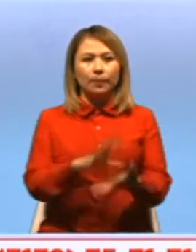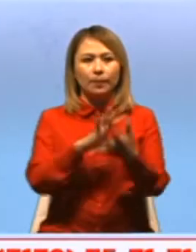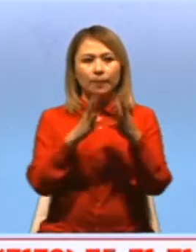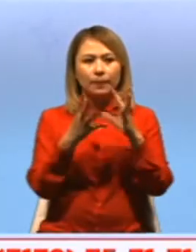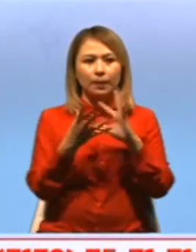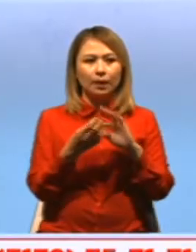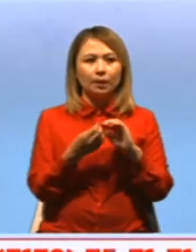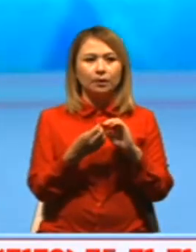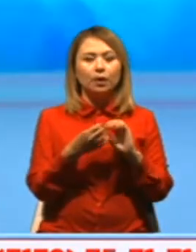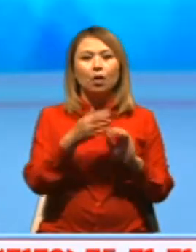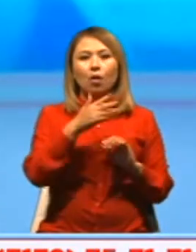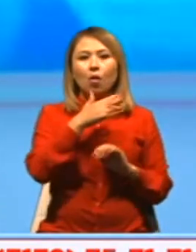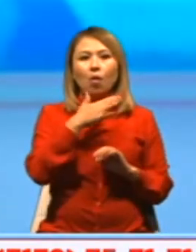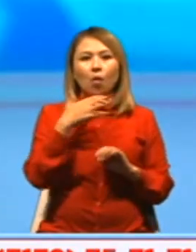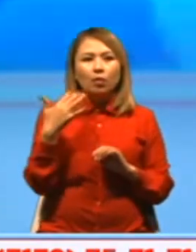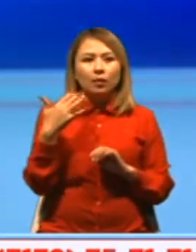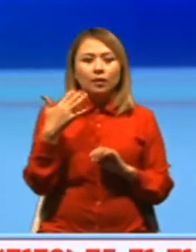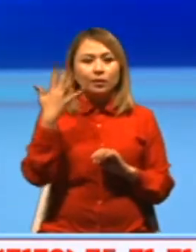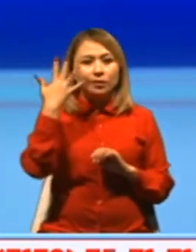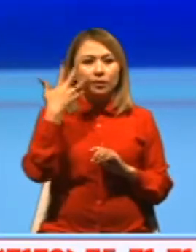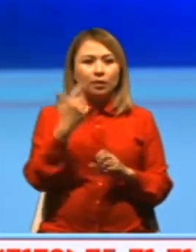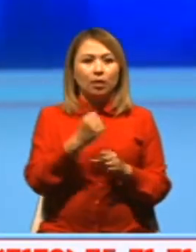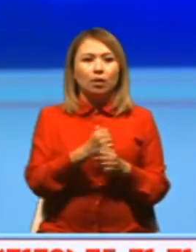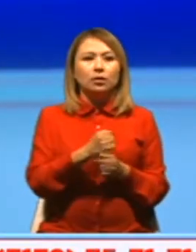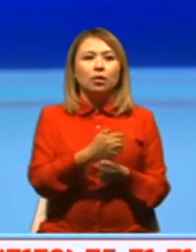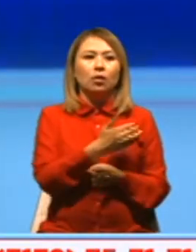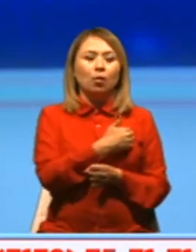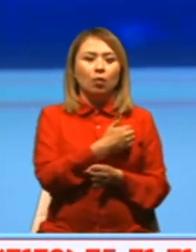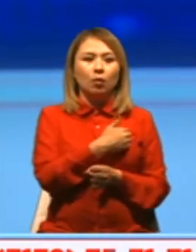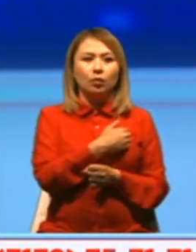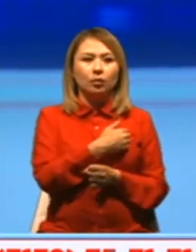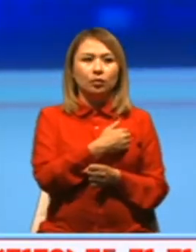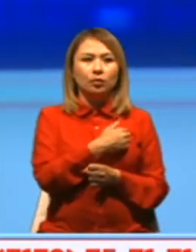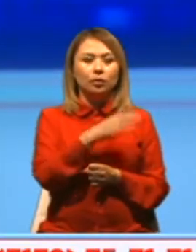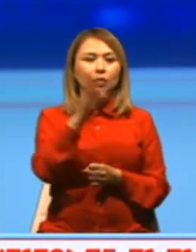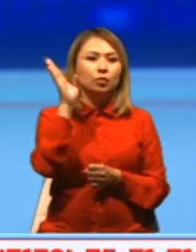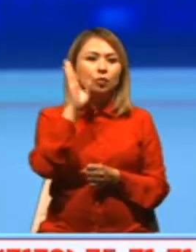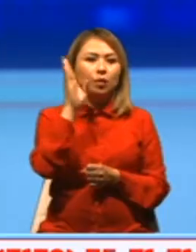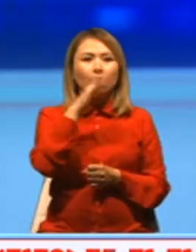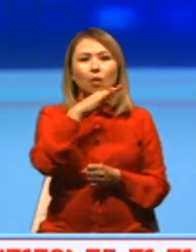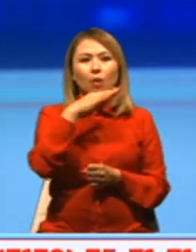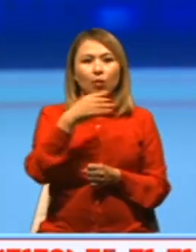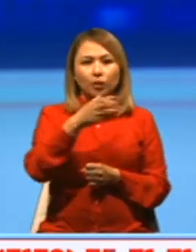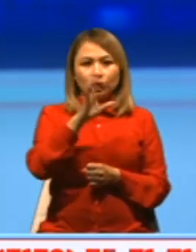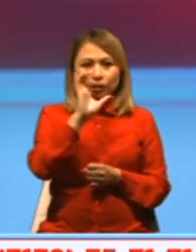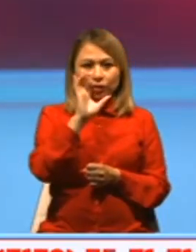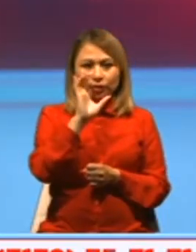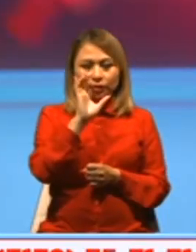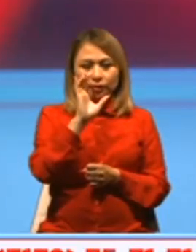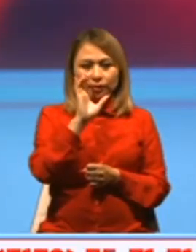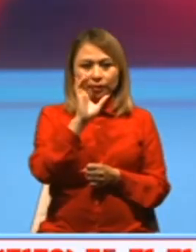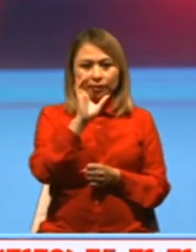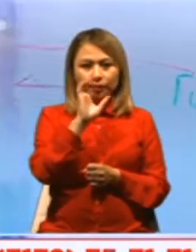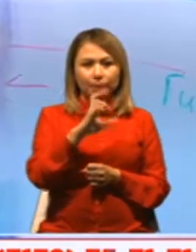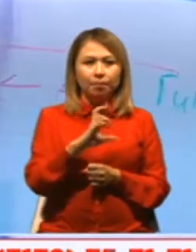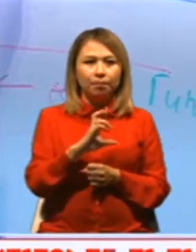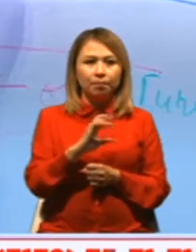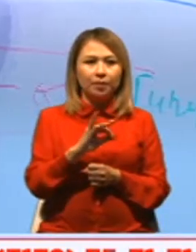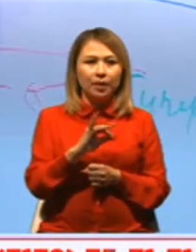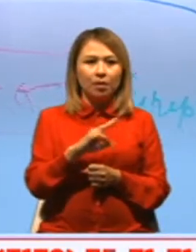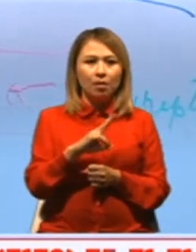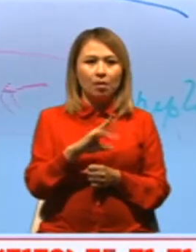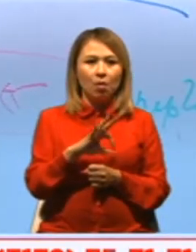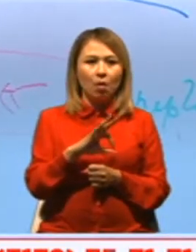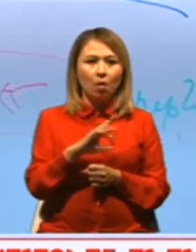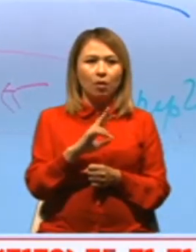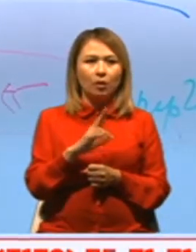көп зат алмасу процестері жеткенін қалайды. Ал суды көп ішкен кезде, немесе белок қараңыздар, белокты